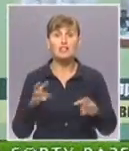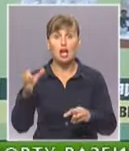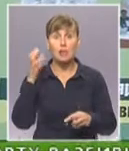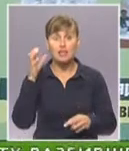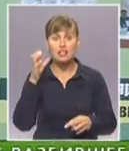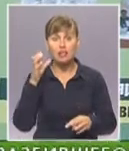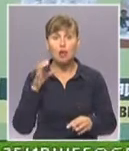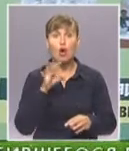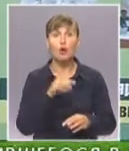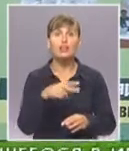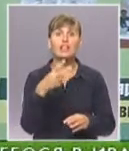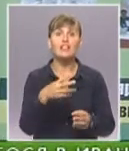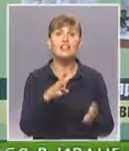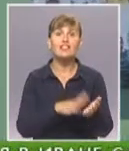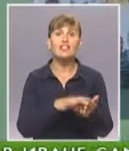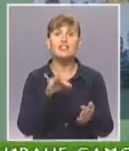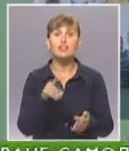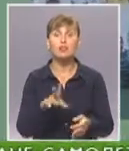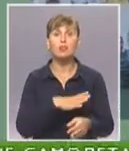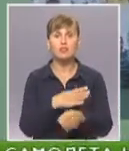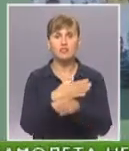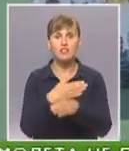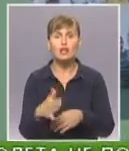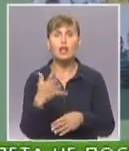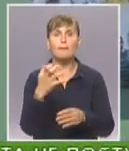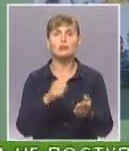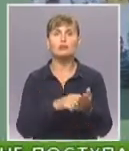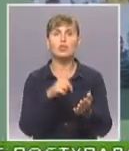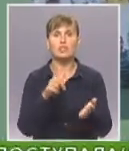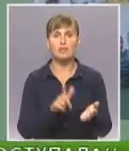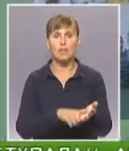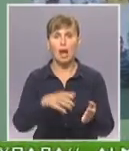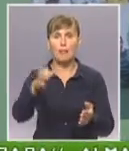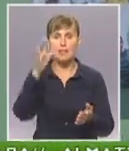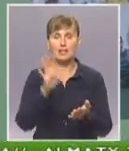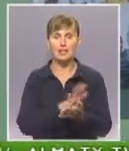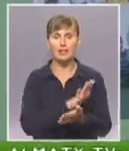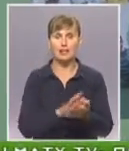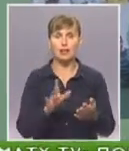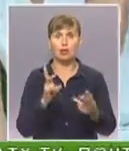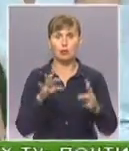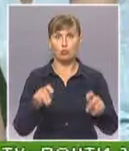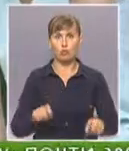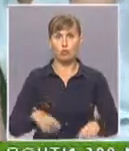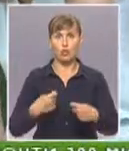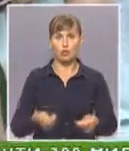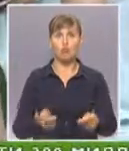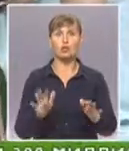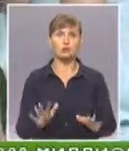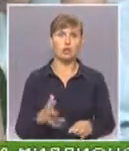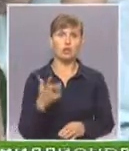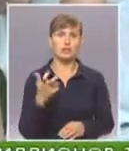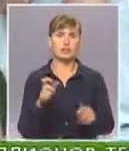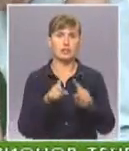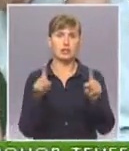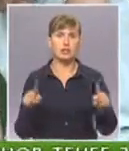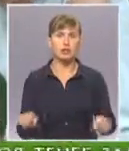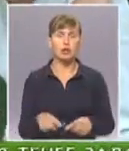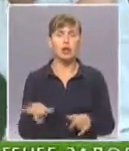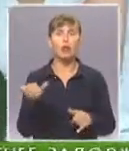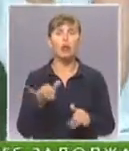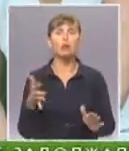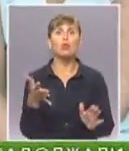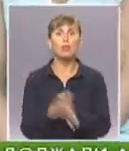и науки от 29 июля было выделено 517 образовательных грантов. Но реально передано лишь 300 сертификатов. Куда делись